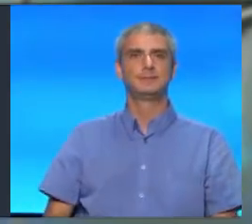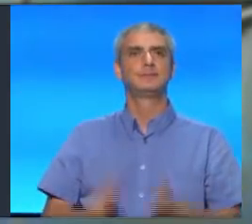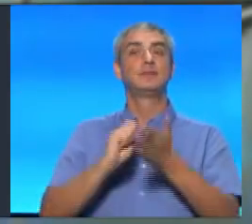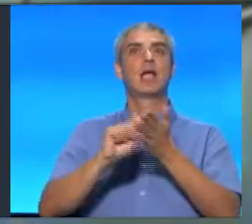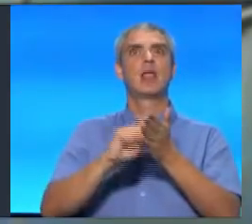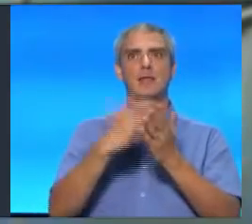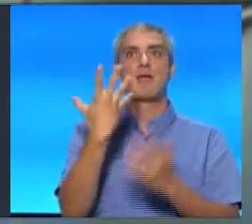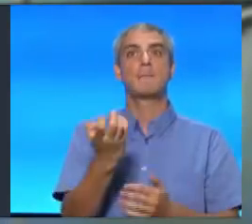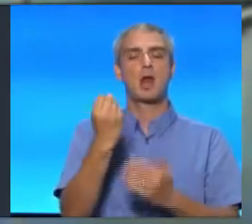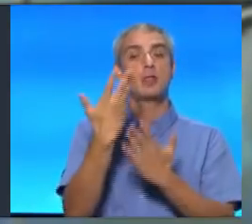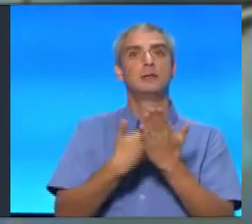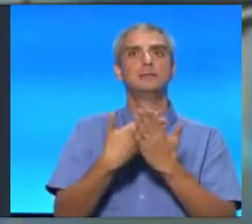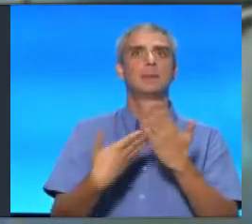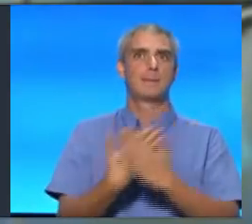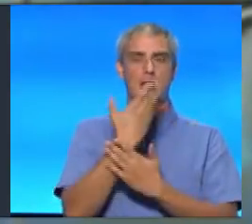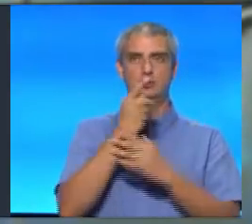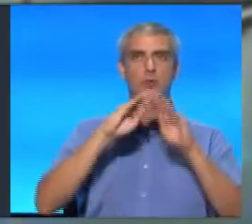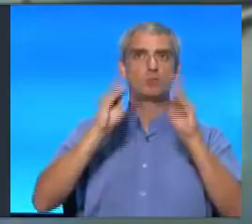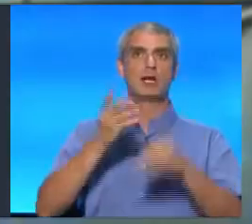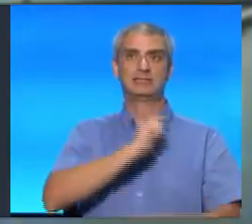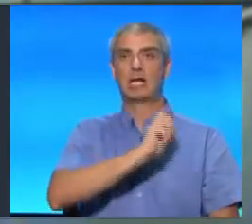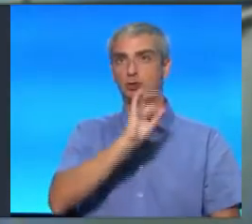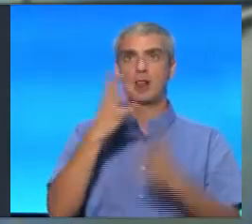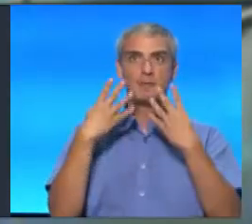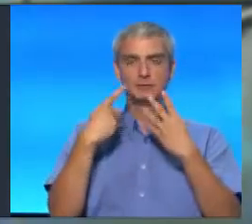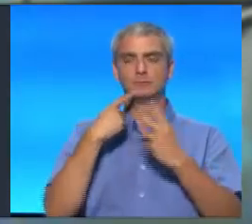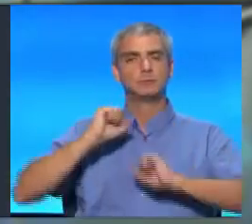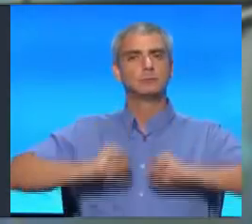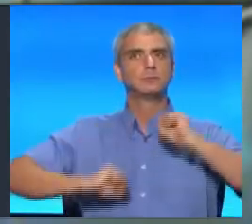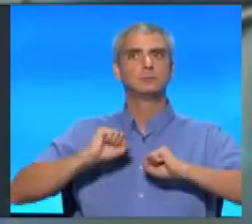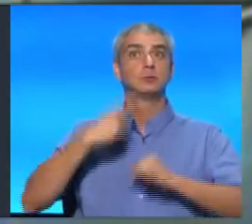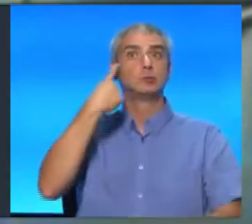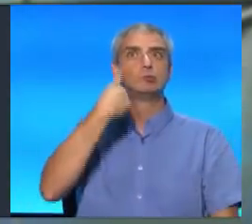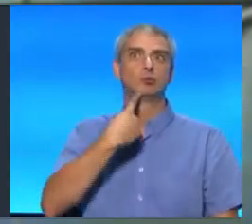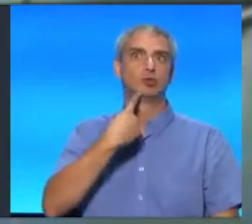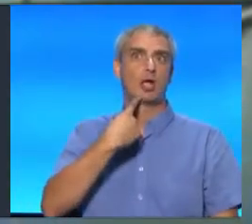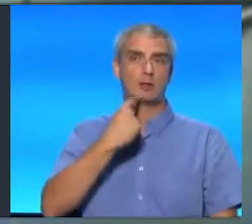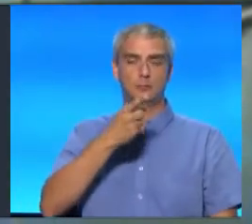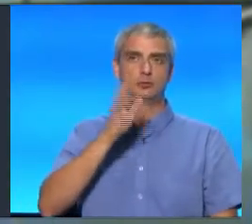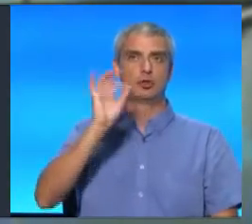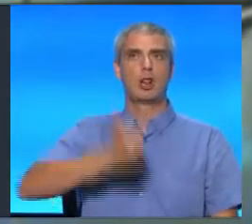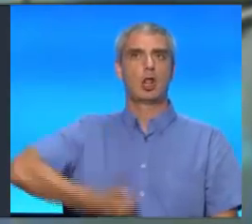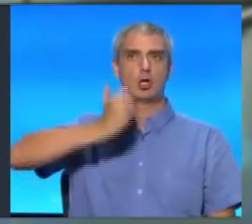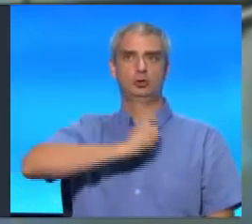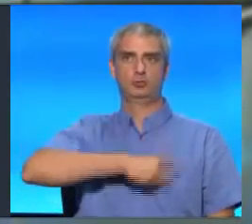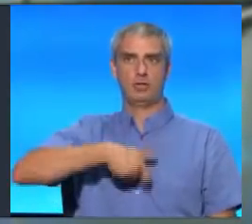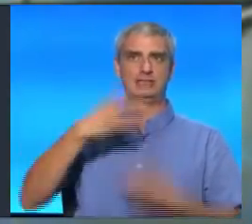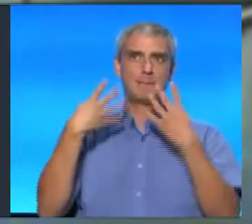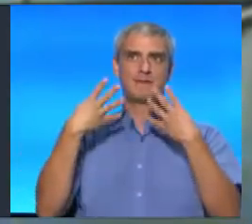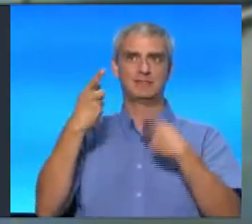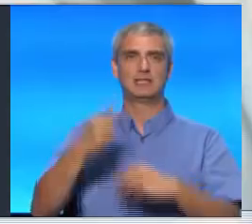הקלטות ומסמכים חדשים מהמועצה החושפים דפוס של התנהלות מושחתת לכאורה של ראש המועצה. הנה הכתבה שלו.